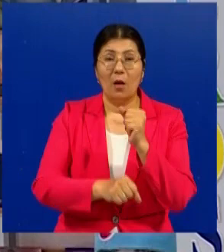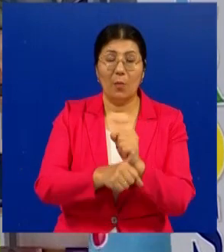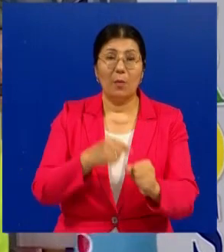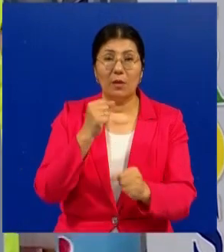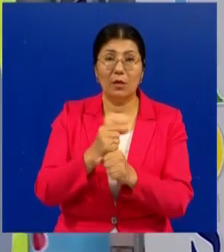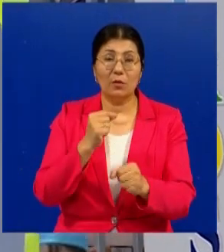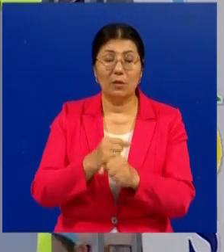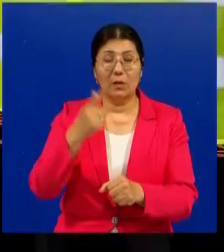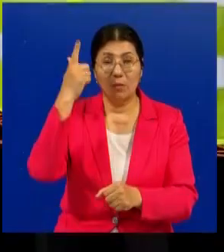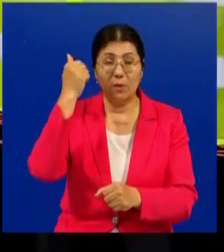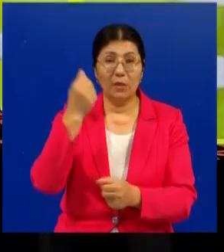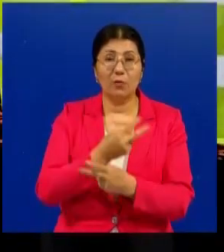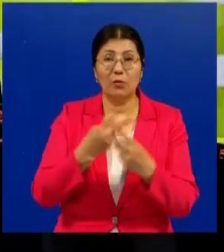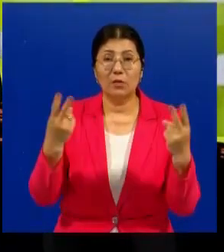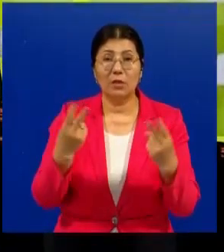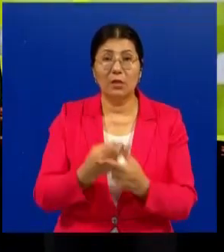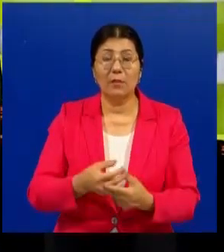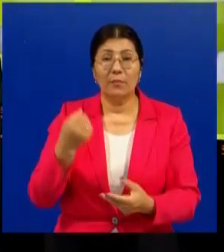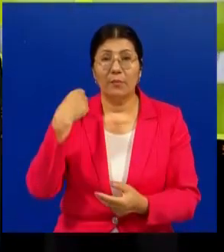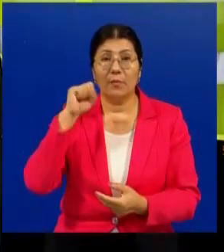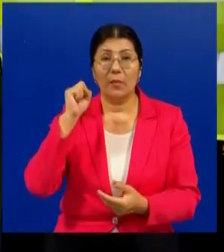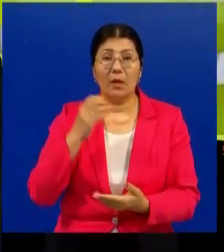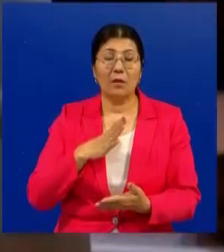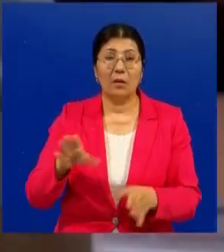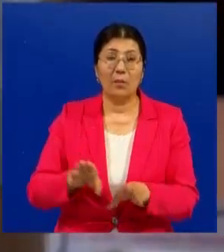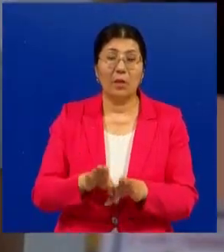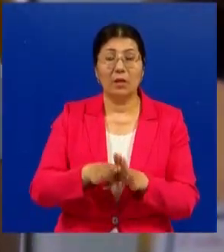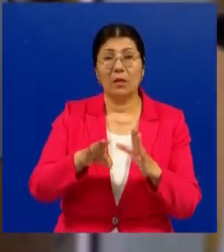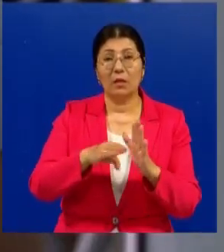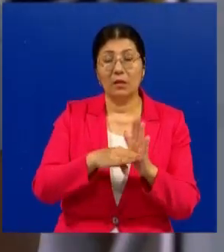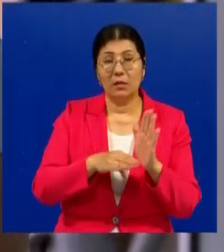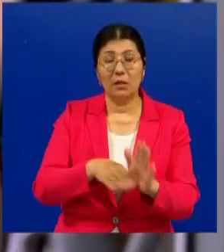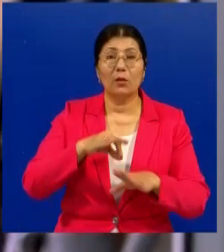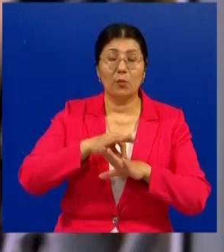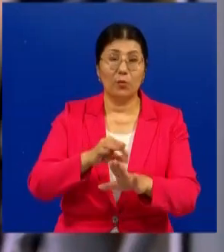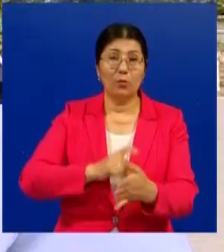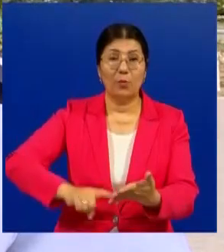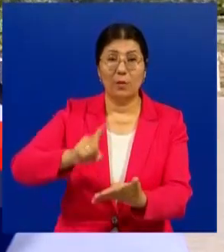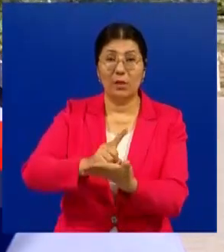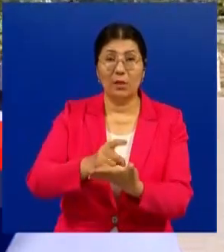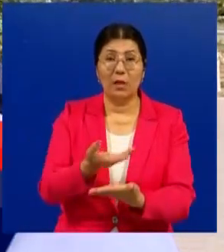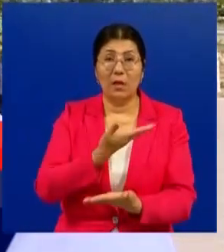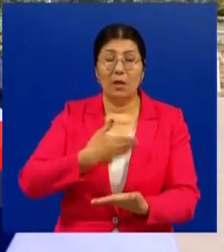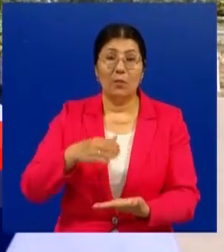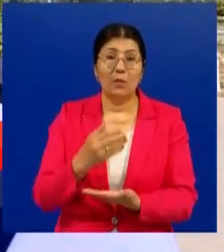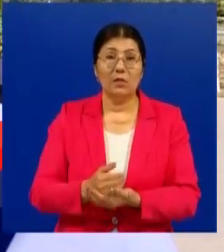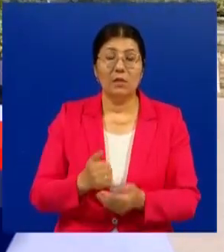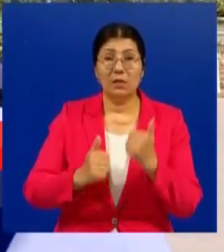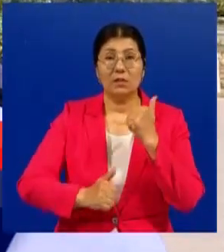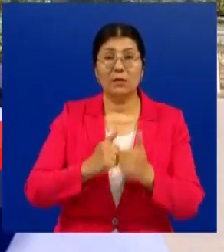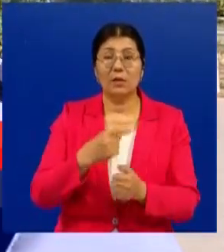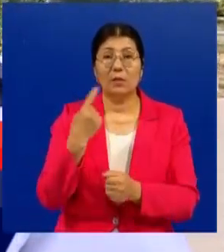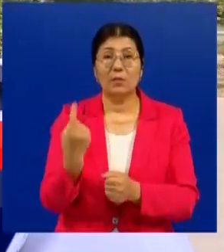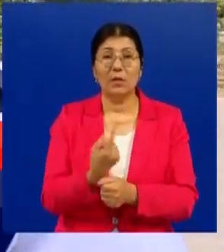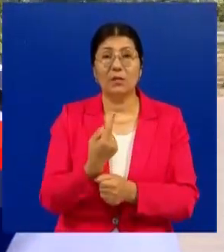қаншалықты хабардар екенін көрсетеді. Жеңімпаз атану үшін мынадай кезеңдерден сүрінбей өтуге міндетті. Біздің сайысымыз бірінші